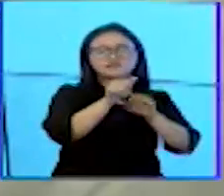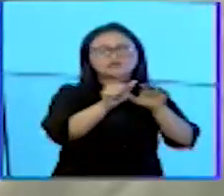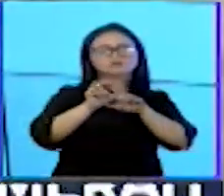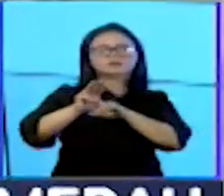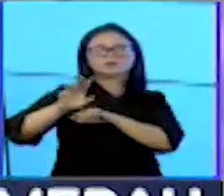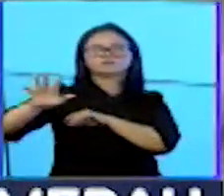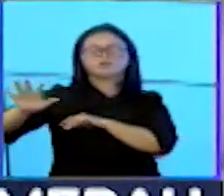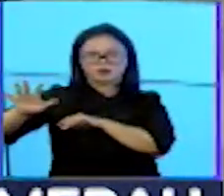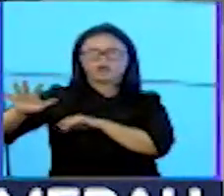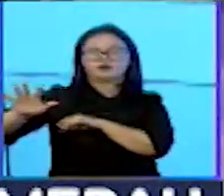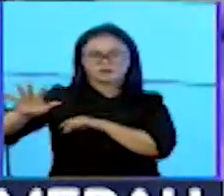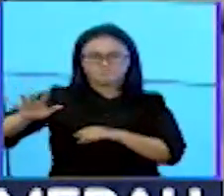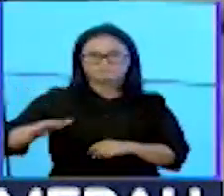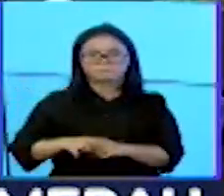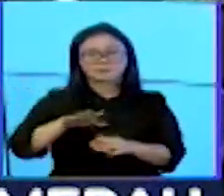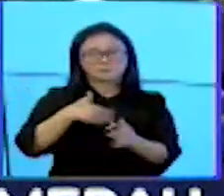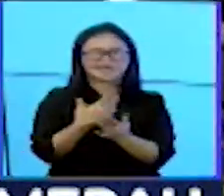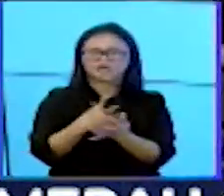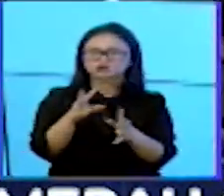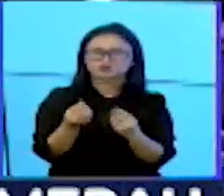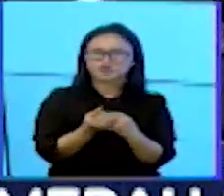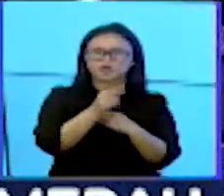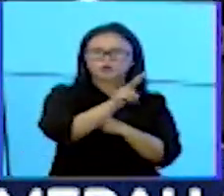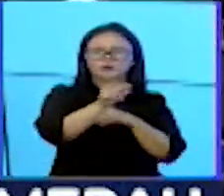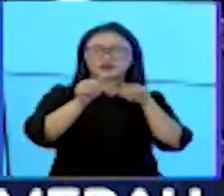31.585 kasus, dengan angka kematian sebanyak